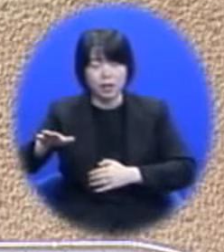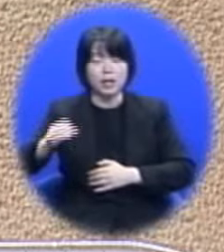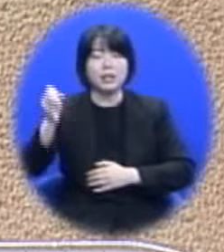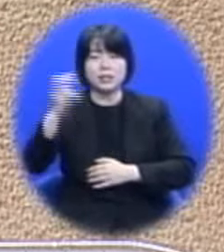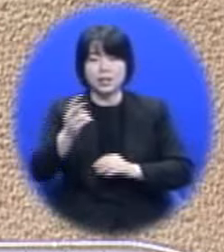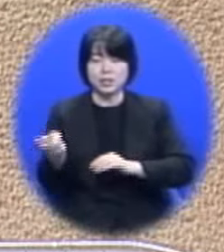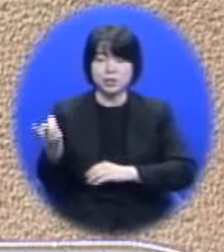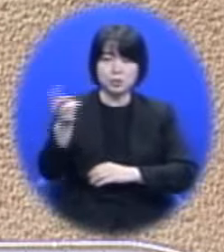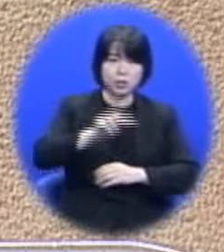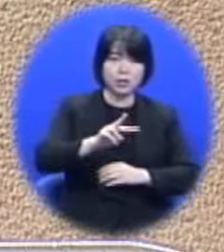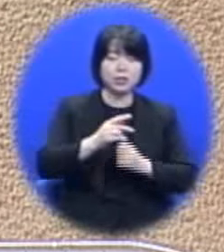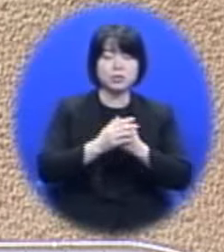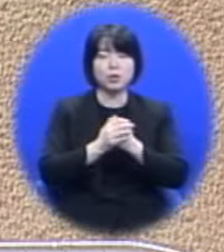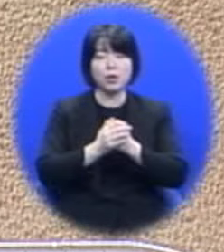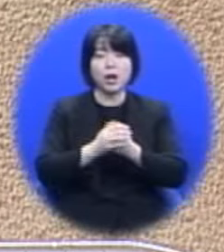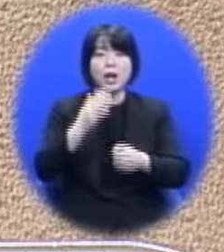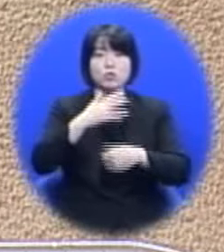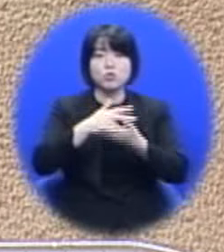가고 있습니다.